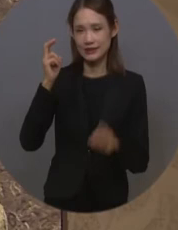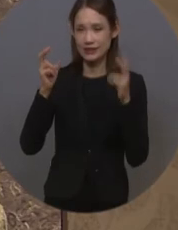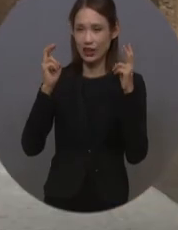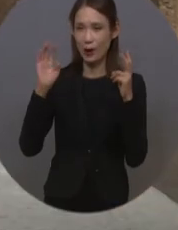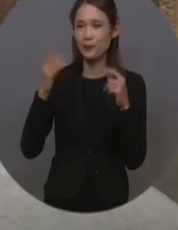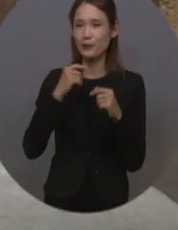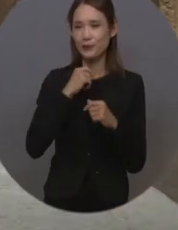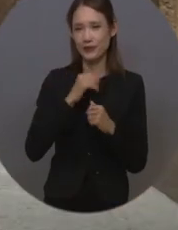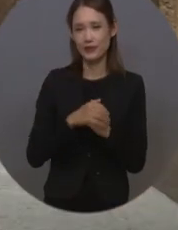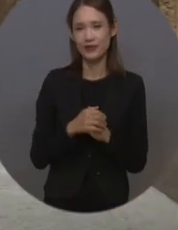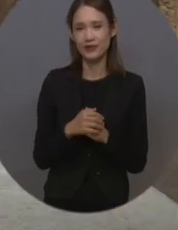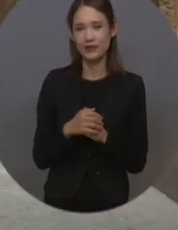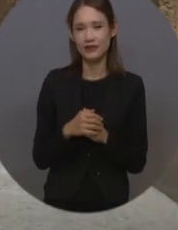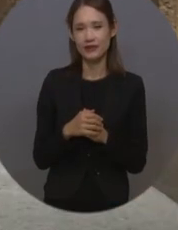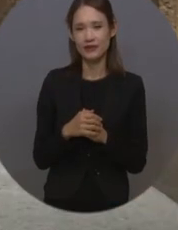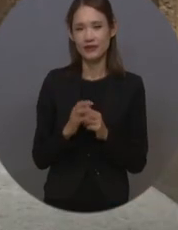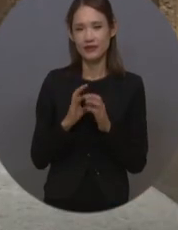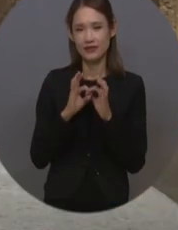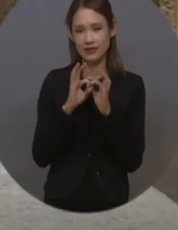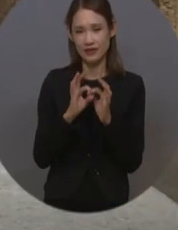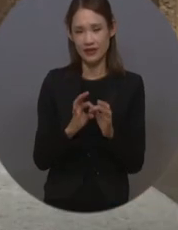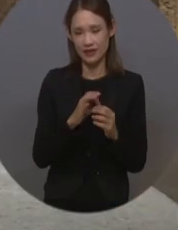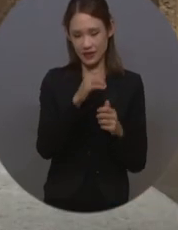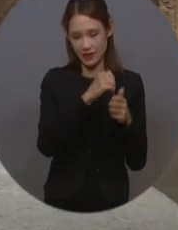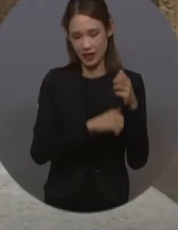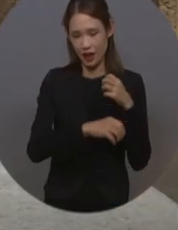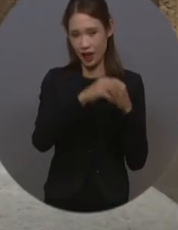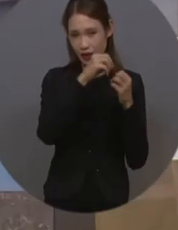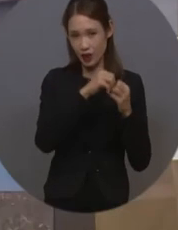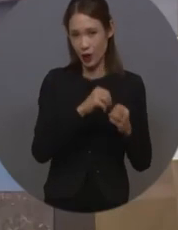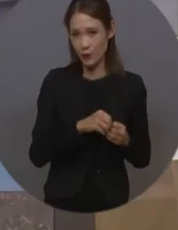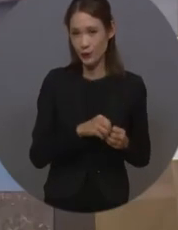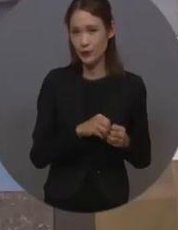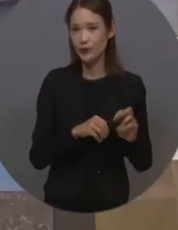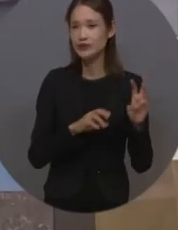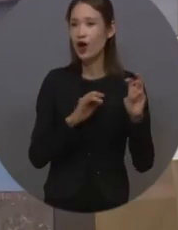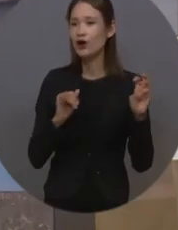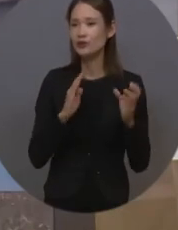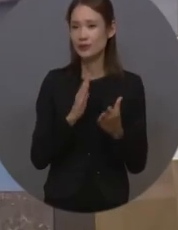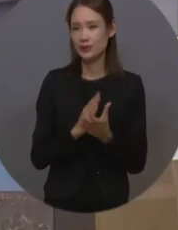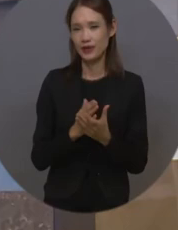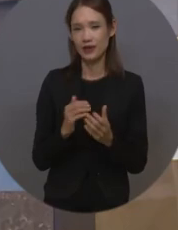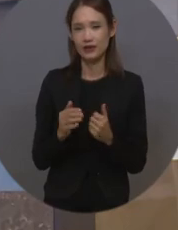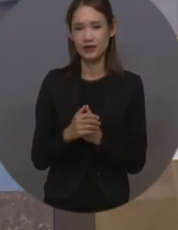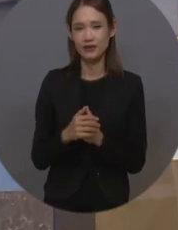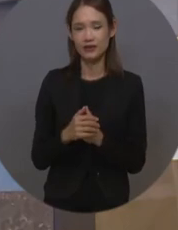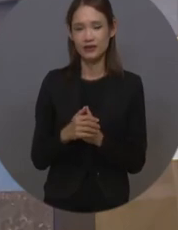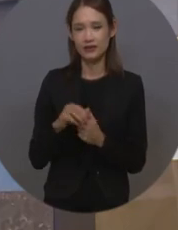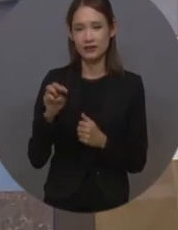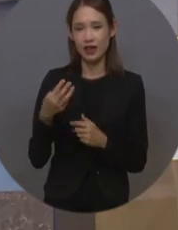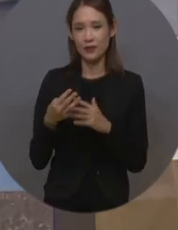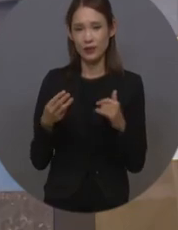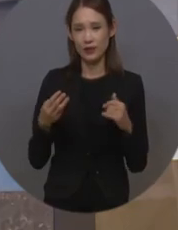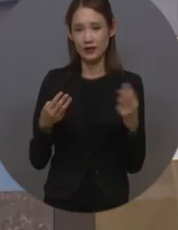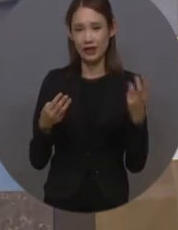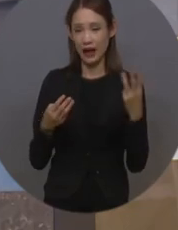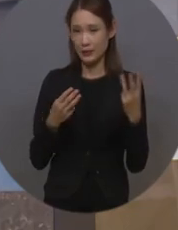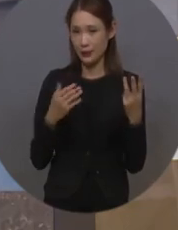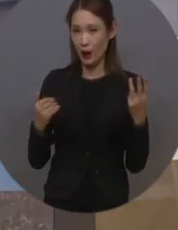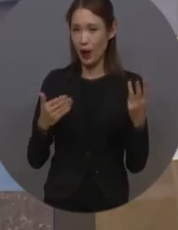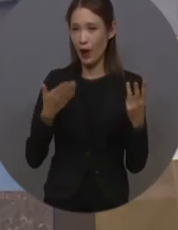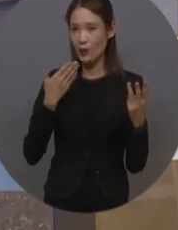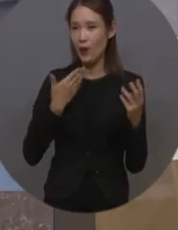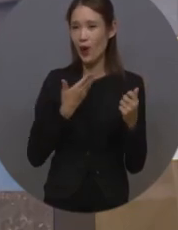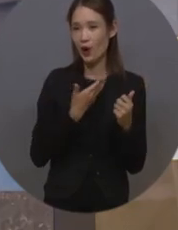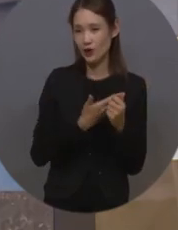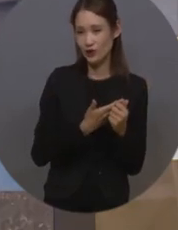예. 계속해서 대물림이 돼서 그렇습니다. 그 30명이 아니라 뭐 300명, 3000명 먹여 살릴